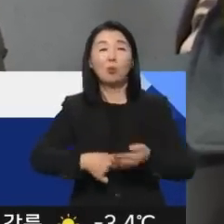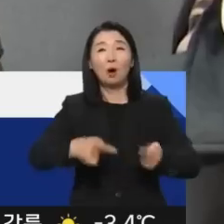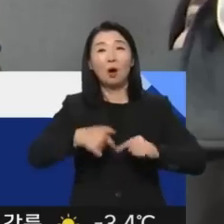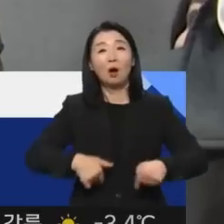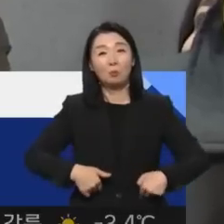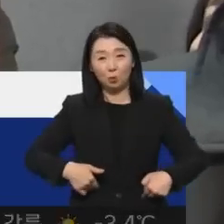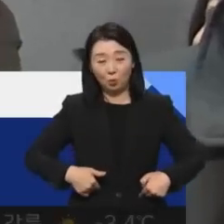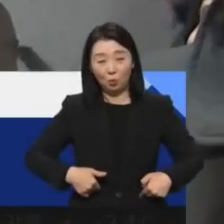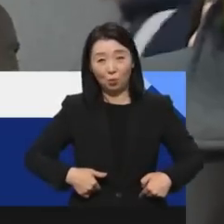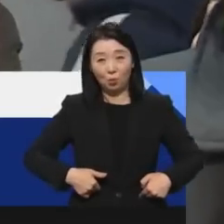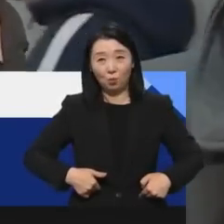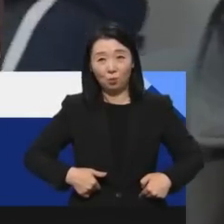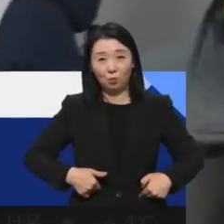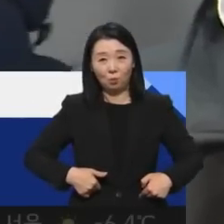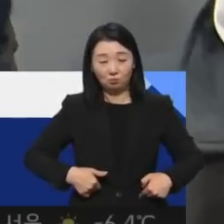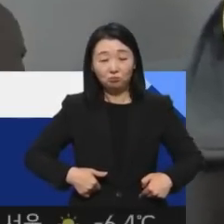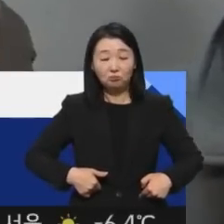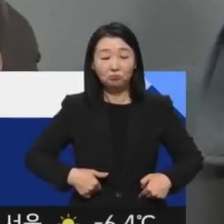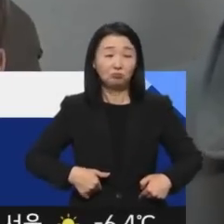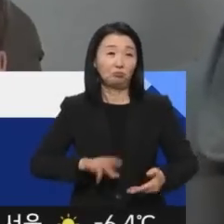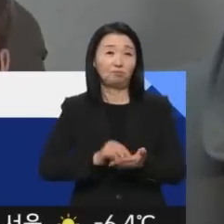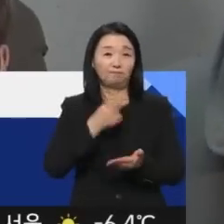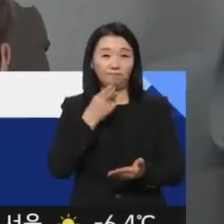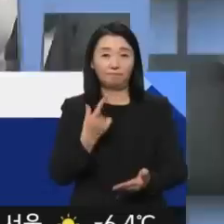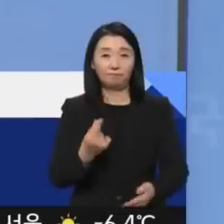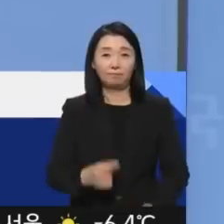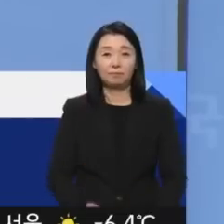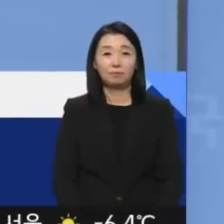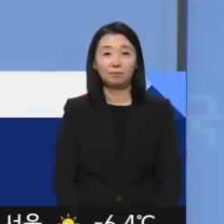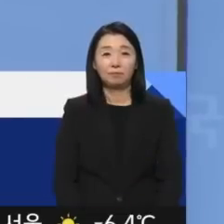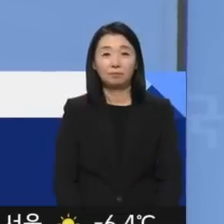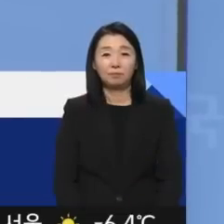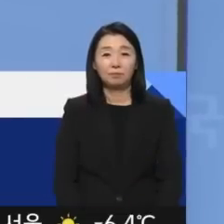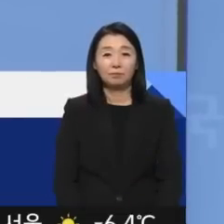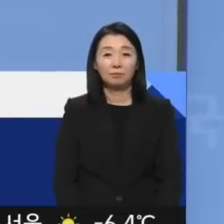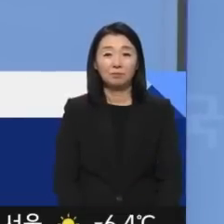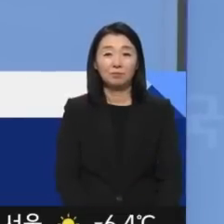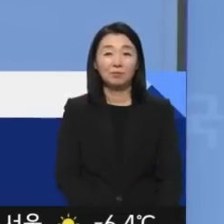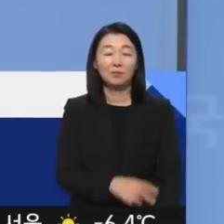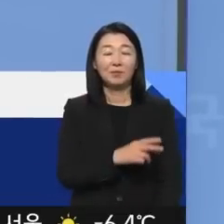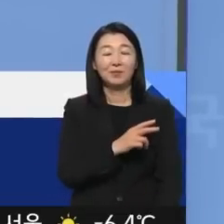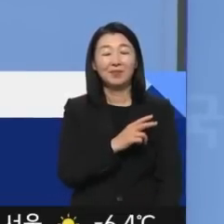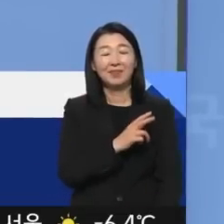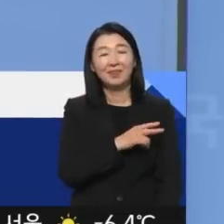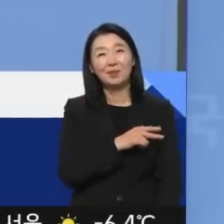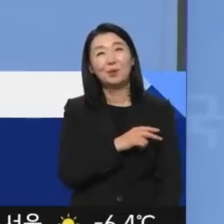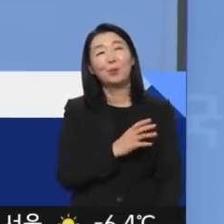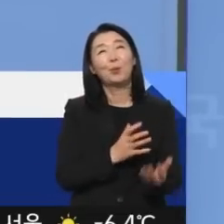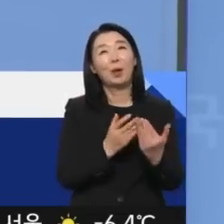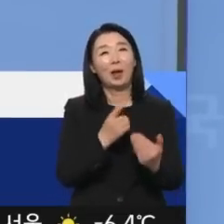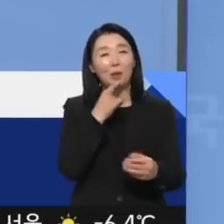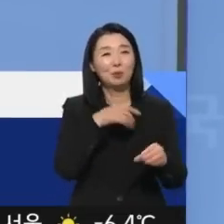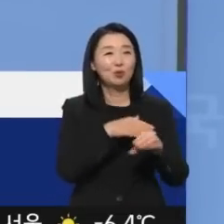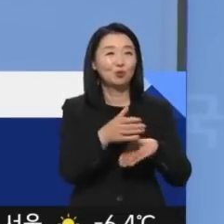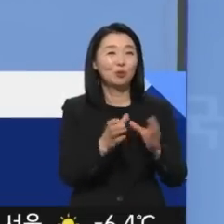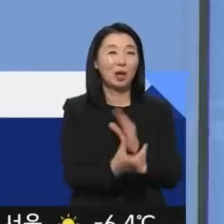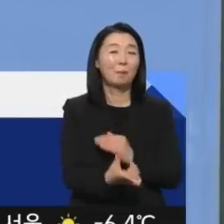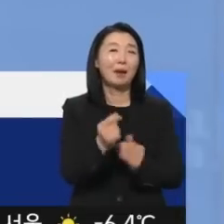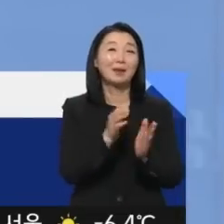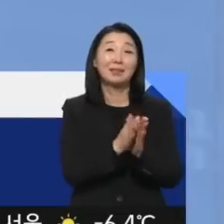결정해도 무방하다 이렇게 생각을 하고 있습니다. 의회 민주주의가 우리보다 훨씬 일찍